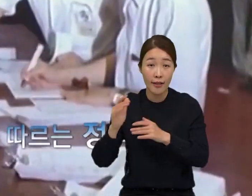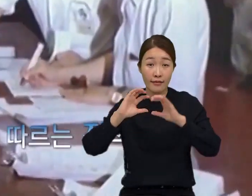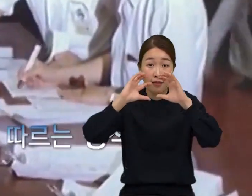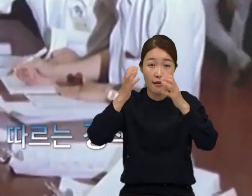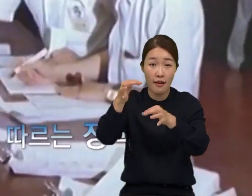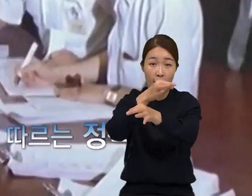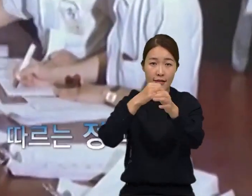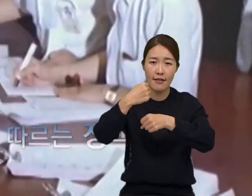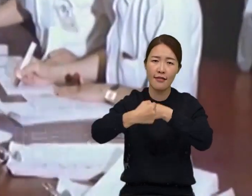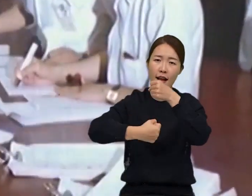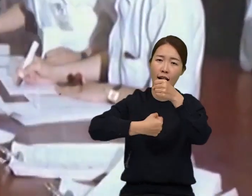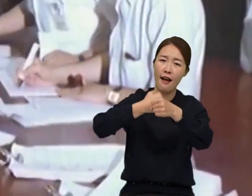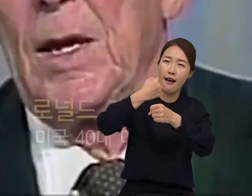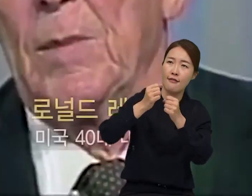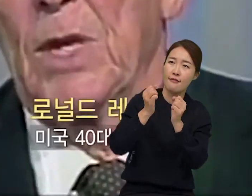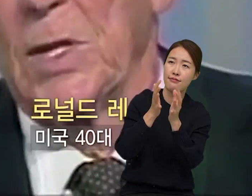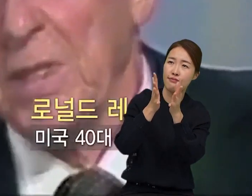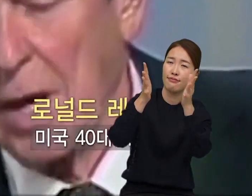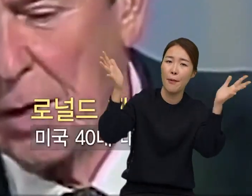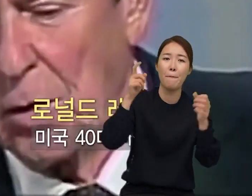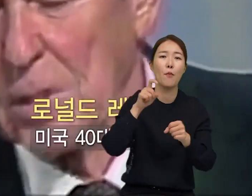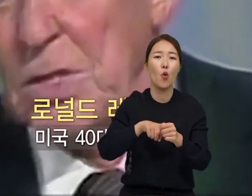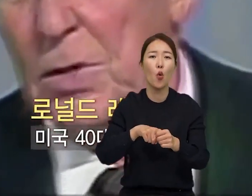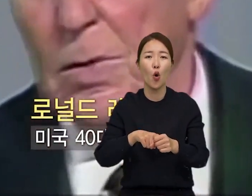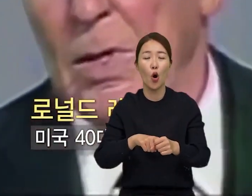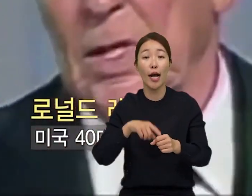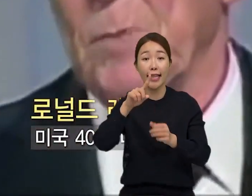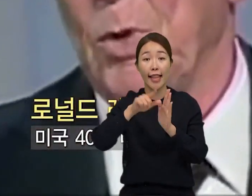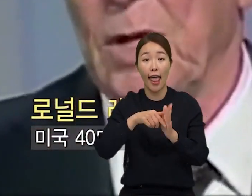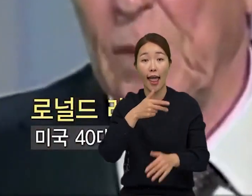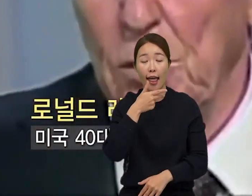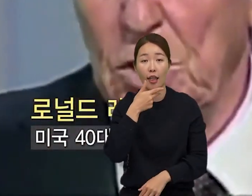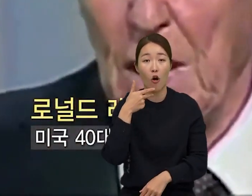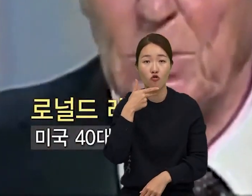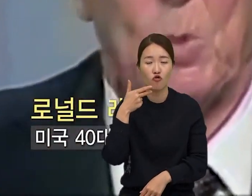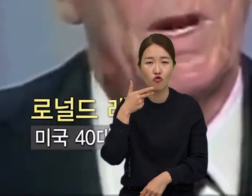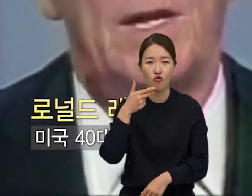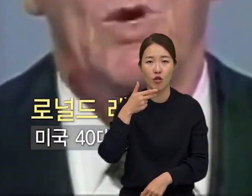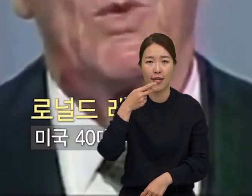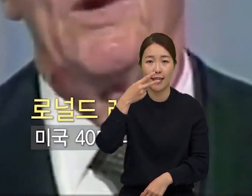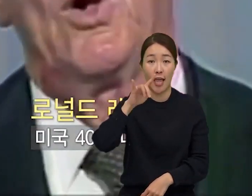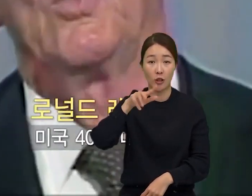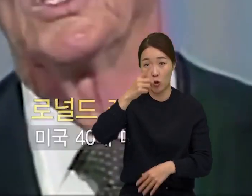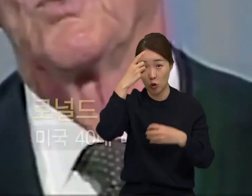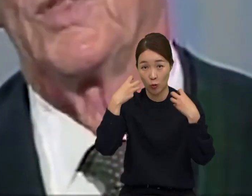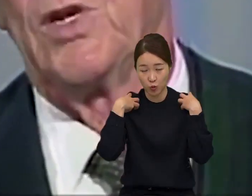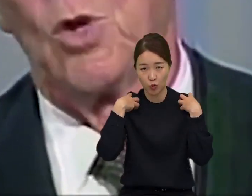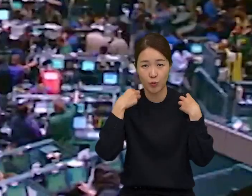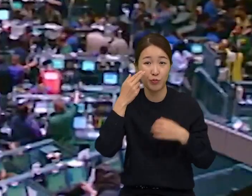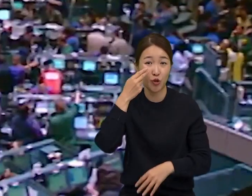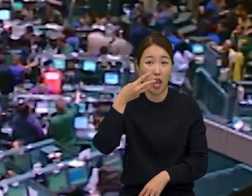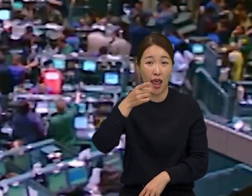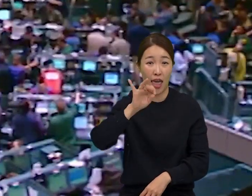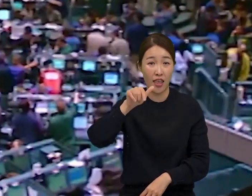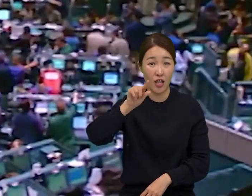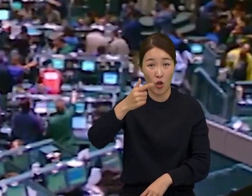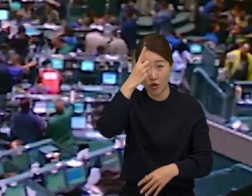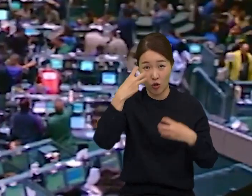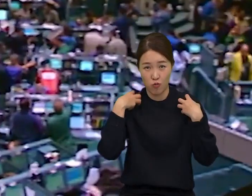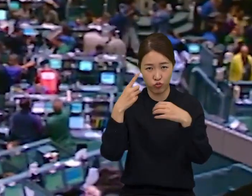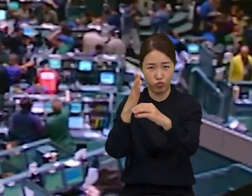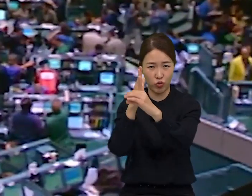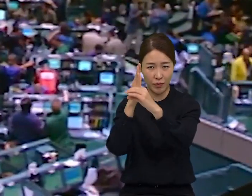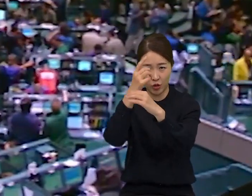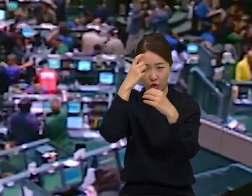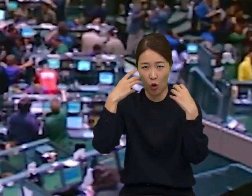흐름에 따른 것이기도 했다. 당시 영국 대처 정부와 미국 레이건 정부를 중심으로 정부의 경제